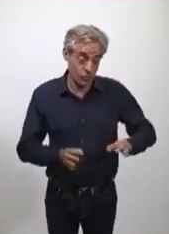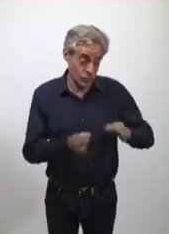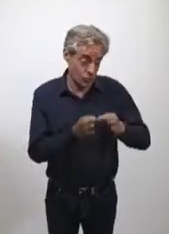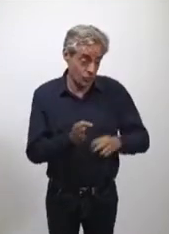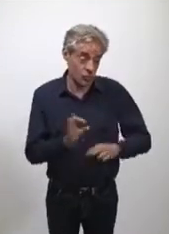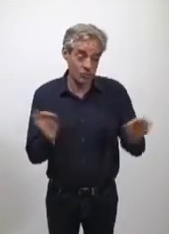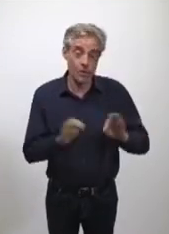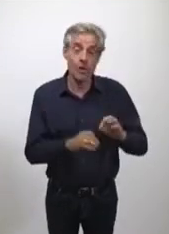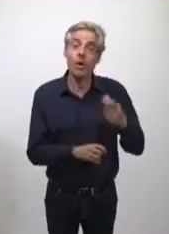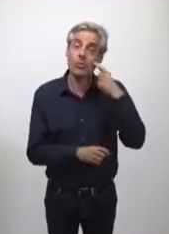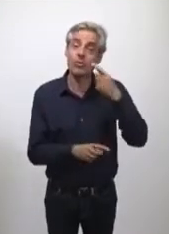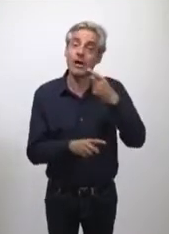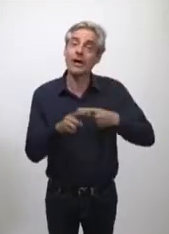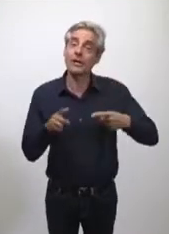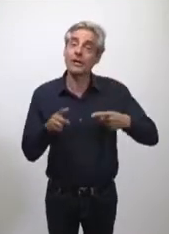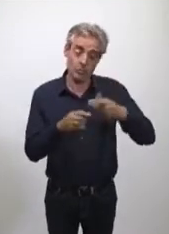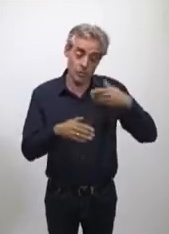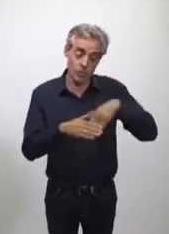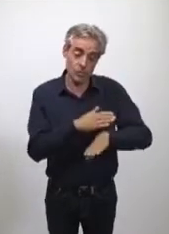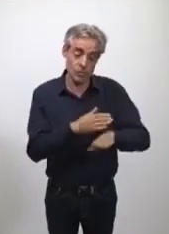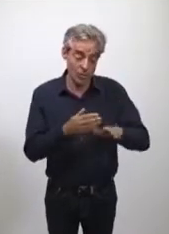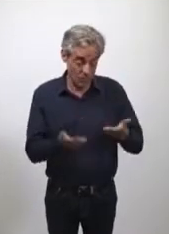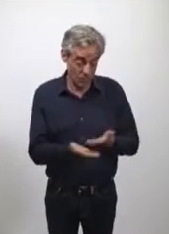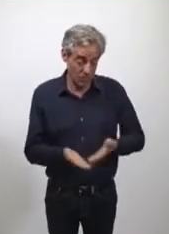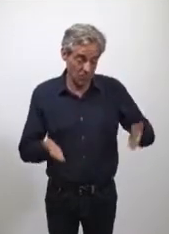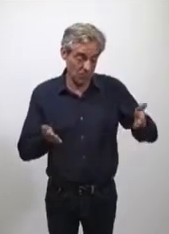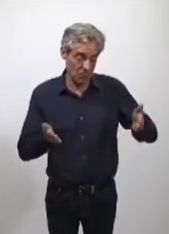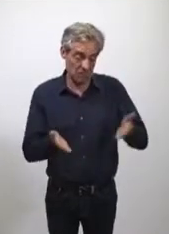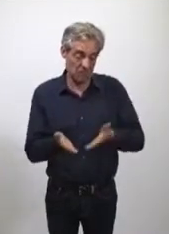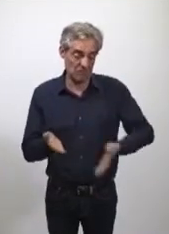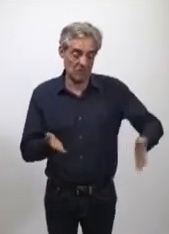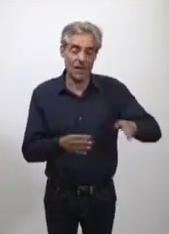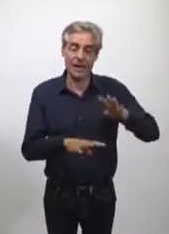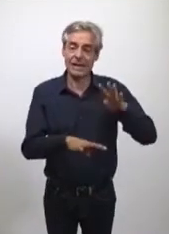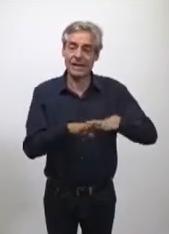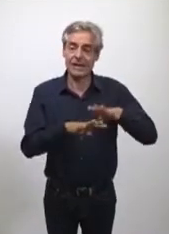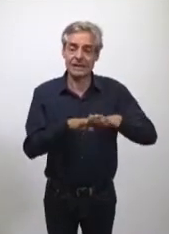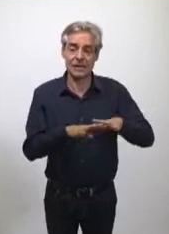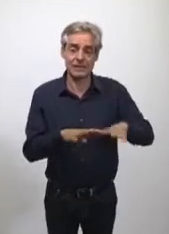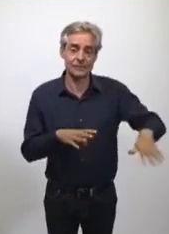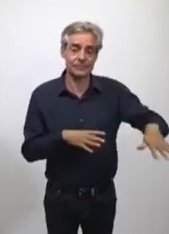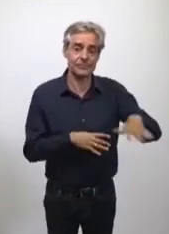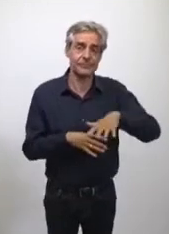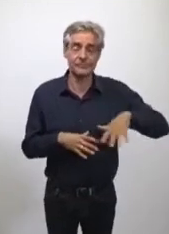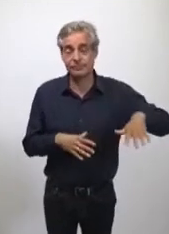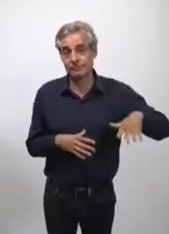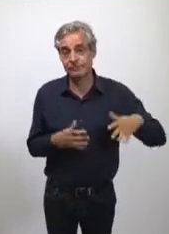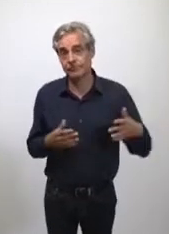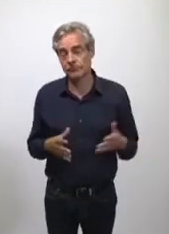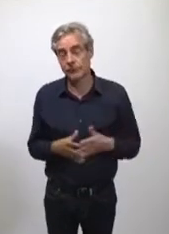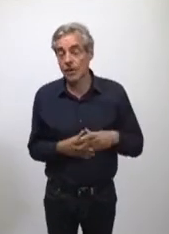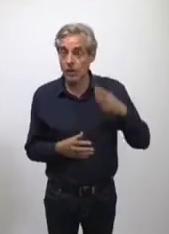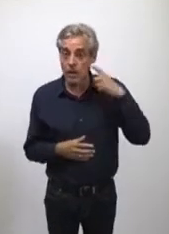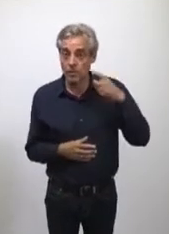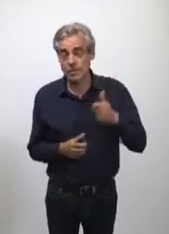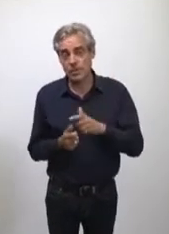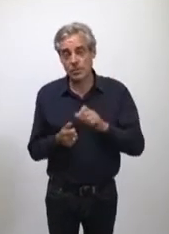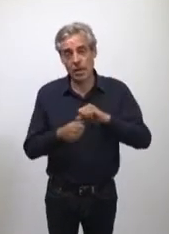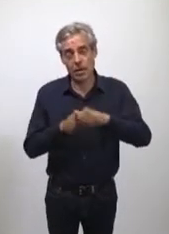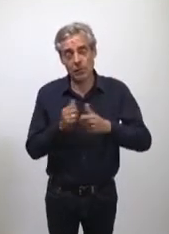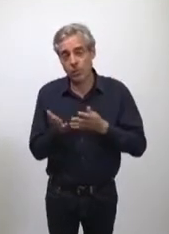pour un demi-sous-sol enterré dans un quartier qui, il faut le dire, on a pensé à plein de types de